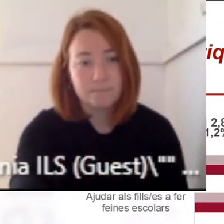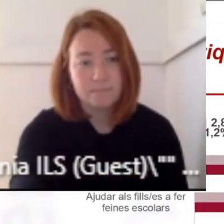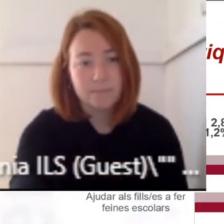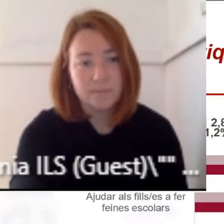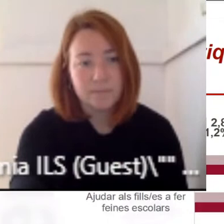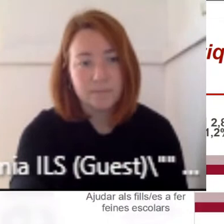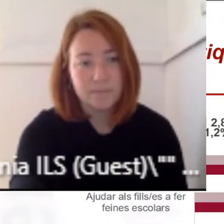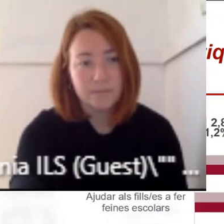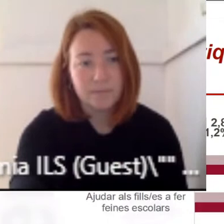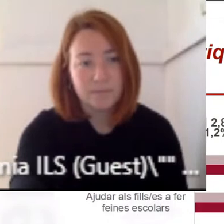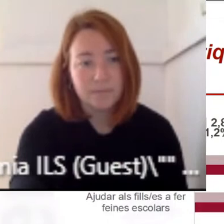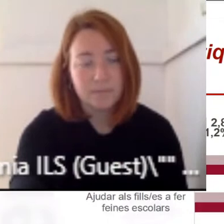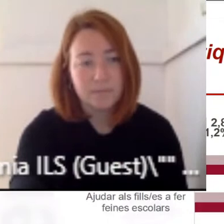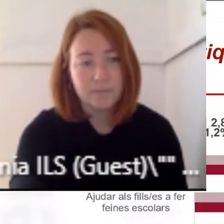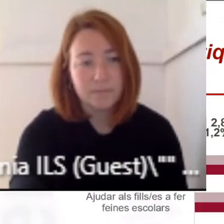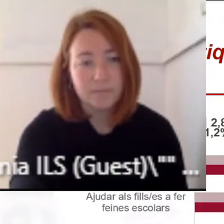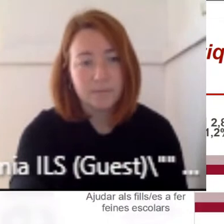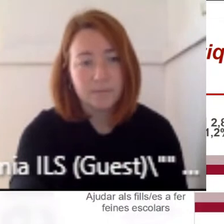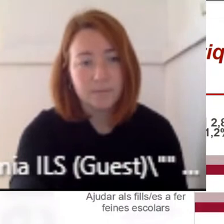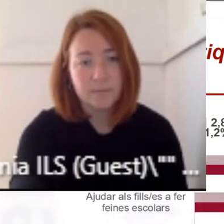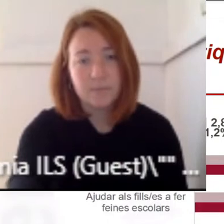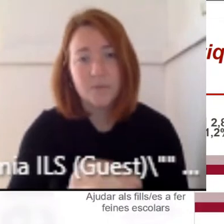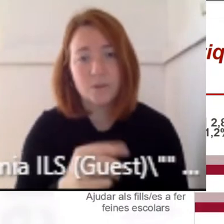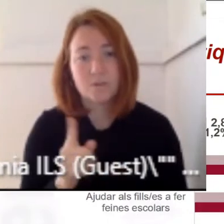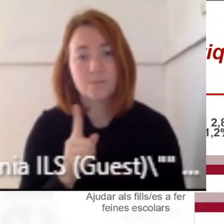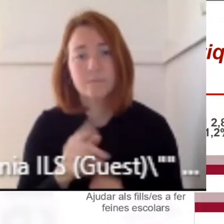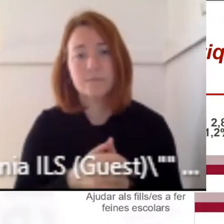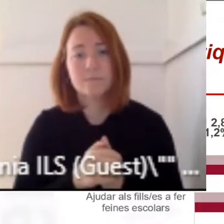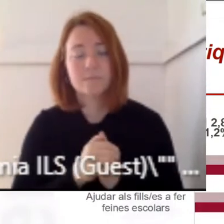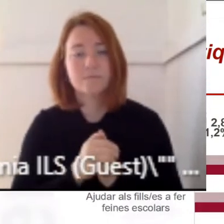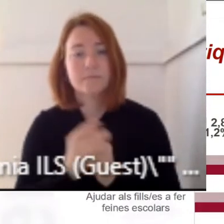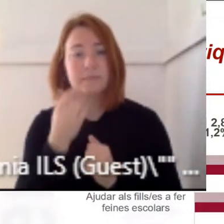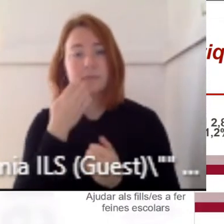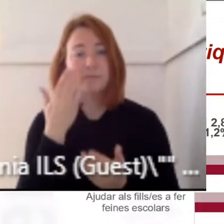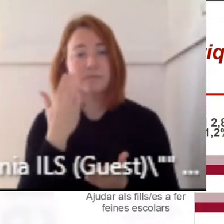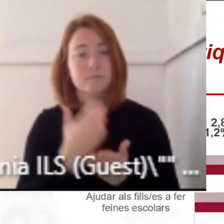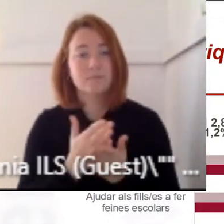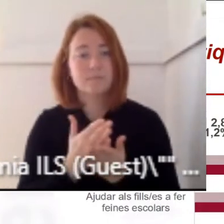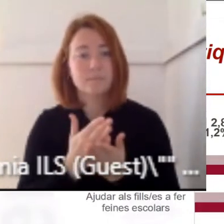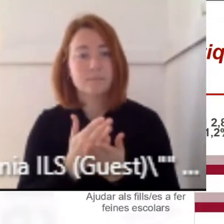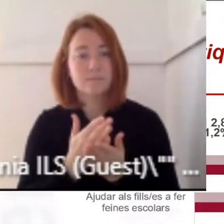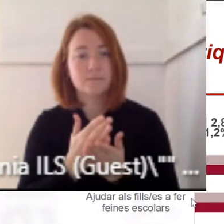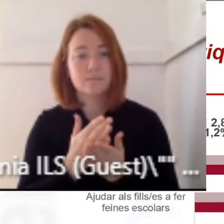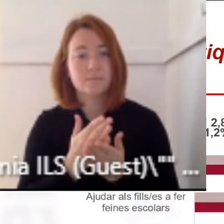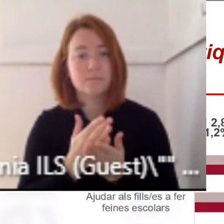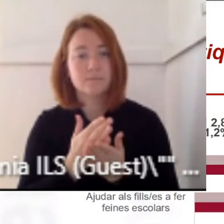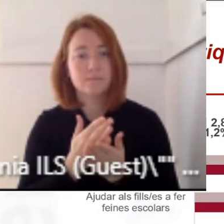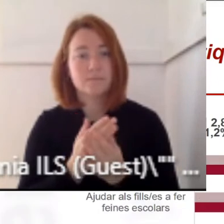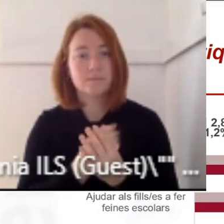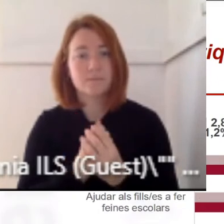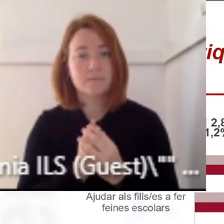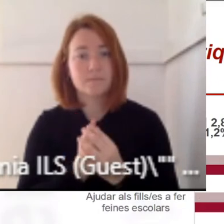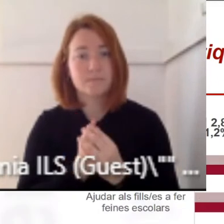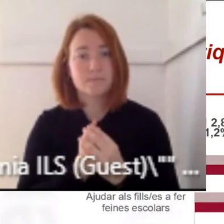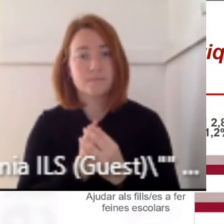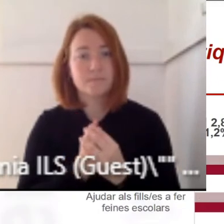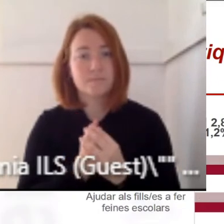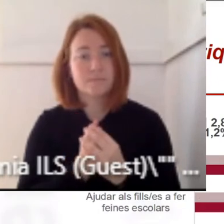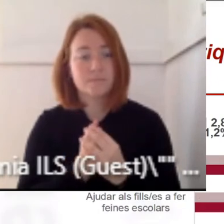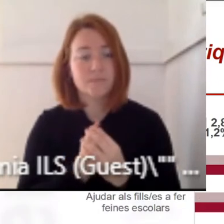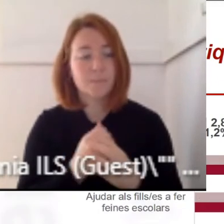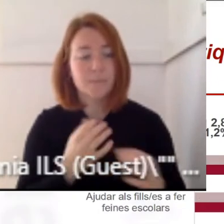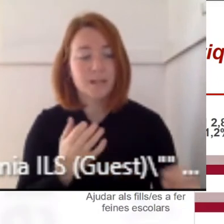Imagino que m'interrompran. En tot cas, doncs reiterar una mica aquestes dades que veieu a les gràfiques,